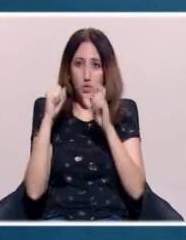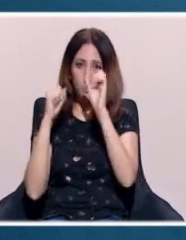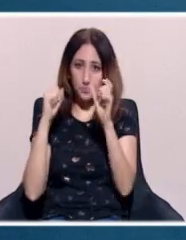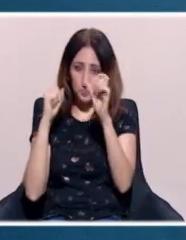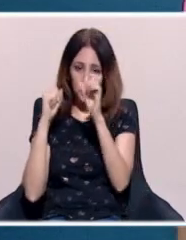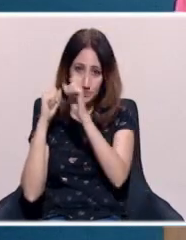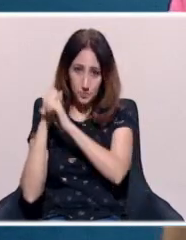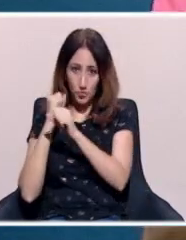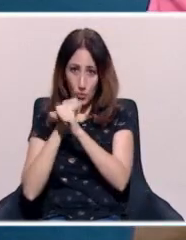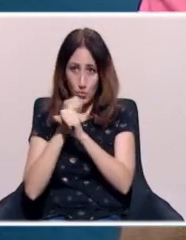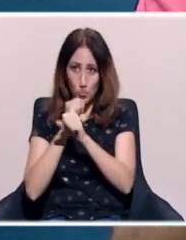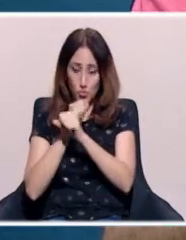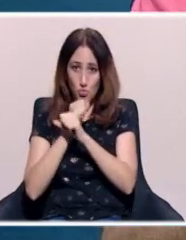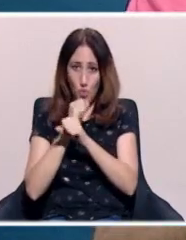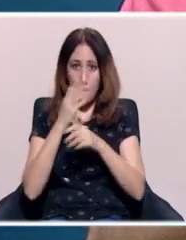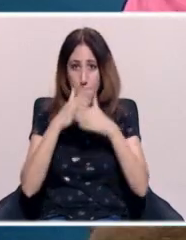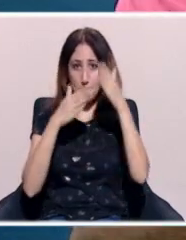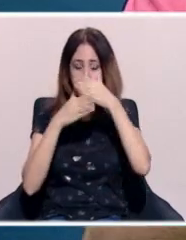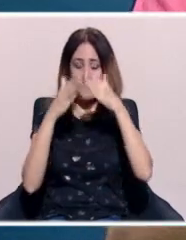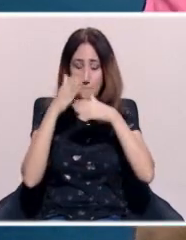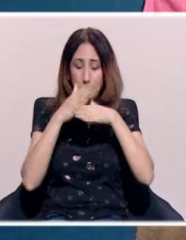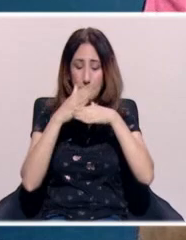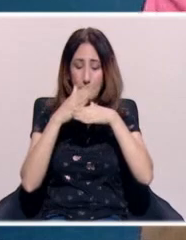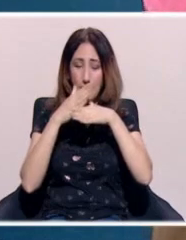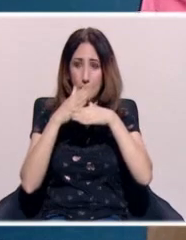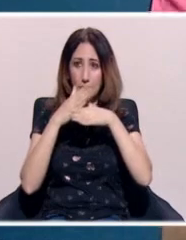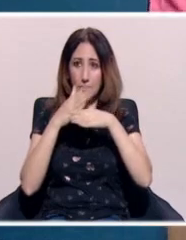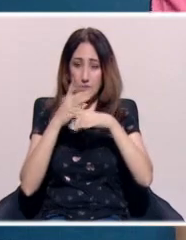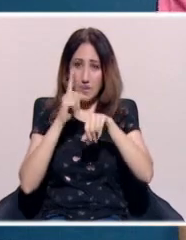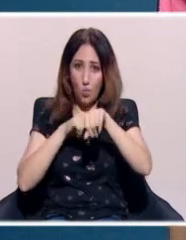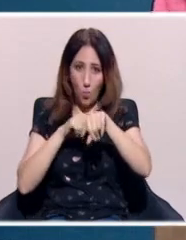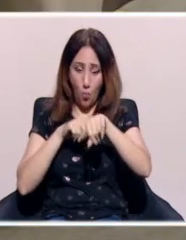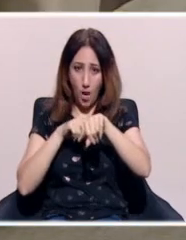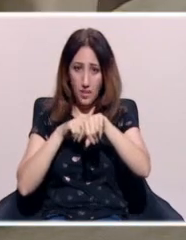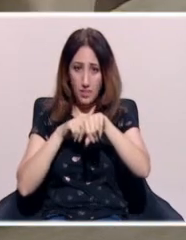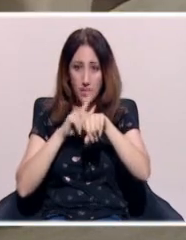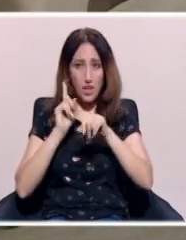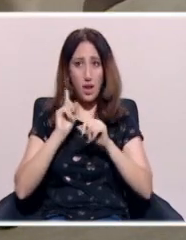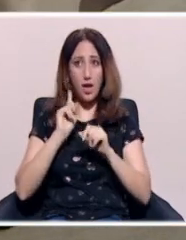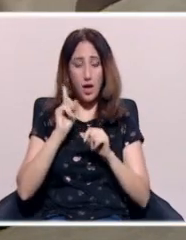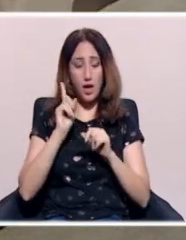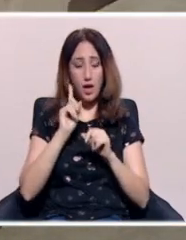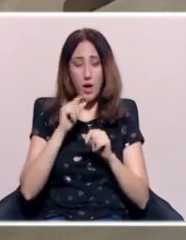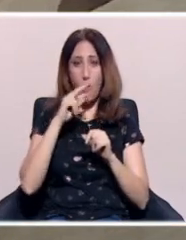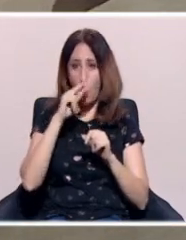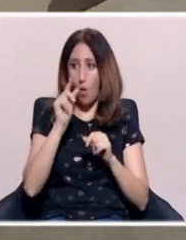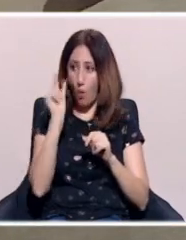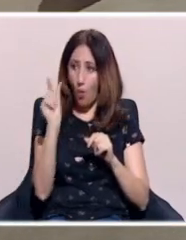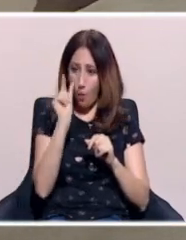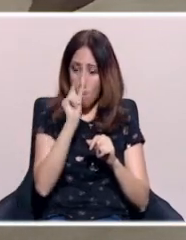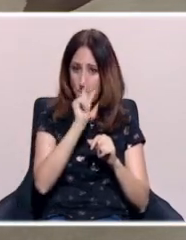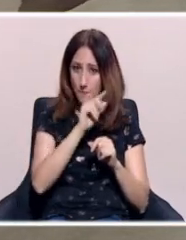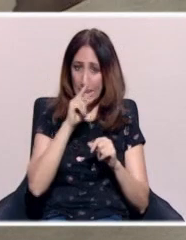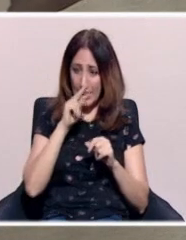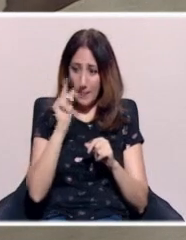المسلسل مبني علشان يبقى وقت أو زمن أو بتاع، كل جملة وكل كلمة